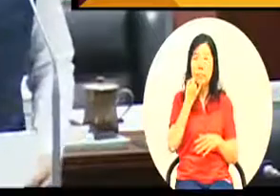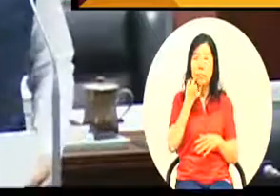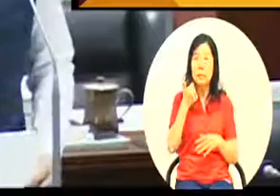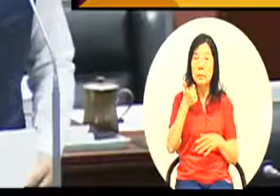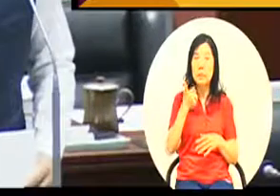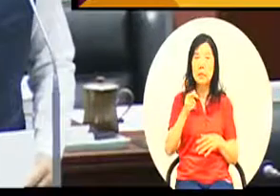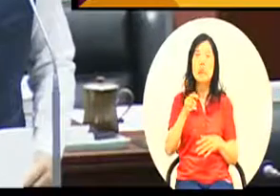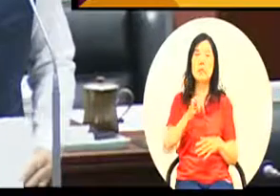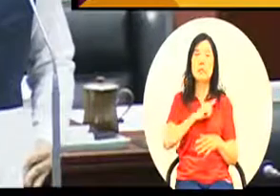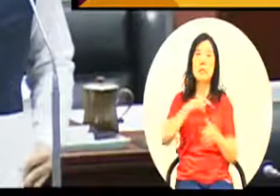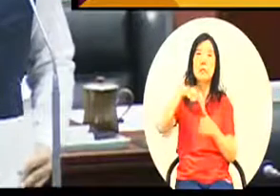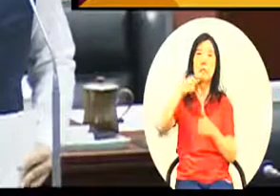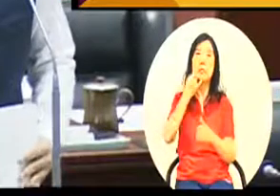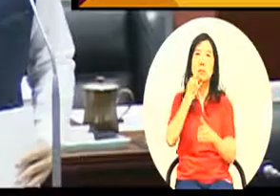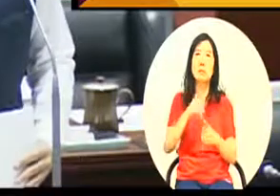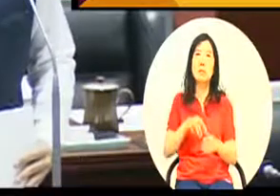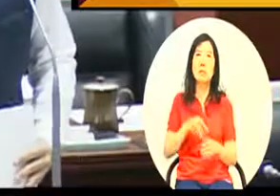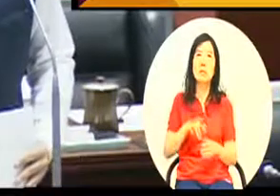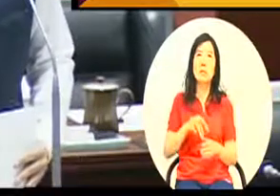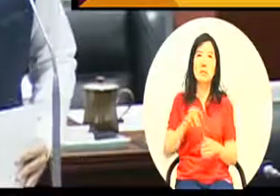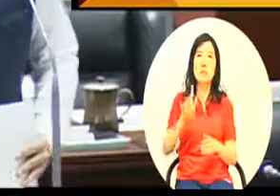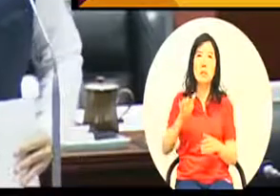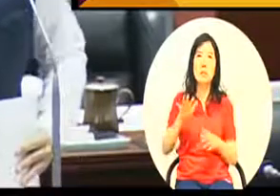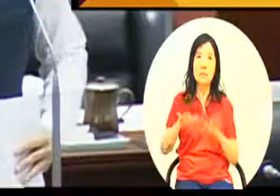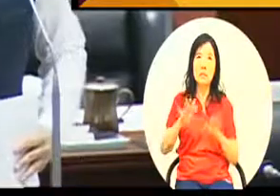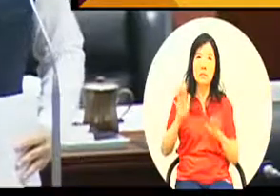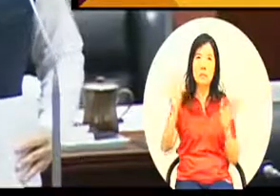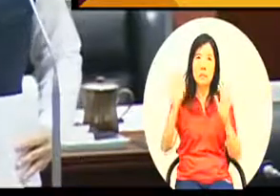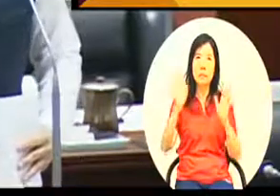好吗？好、哦，那基本上现在小孩子坦白讲，